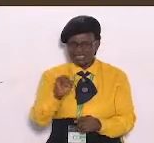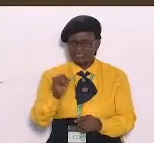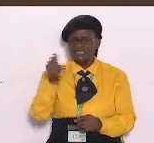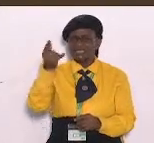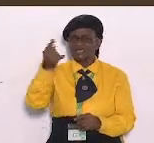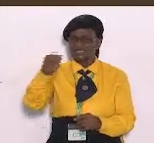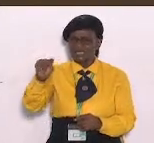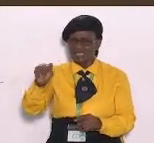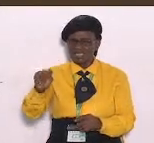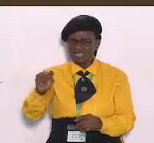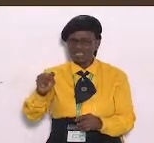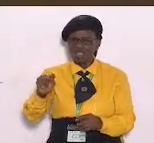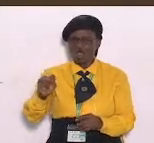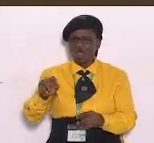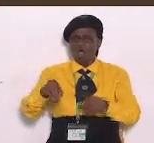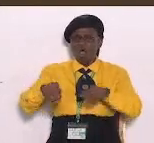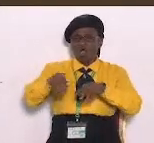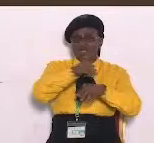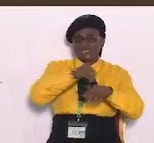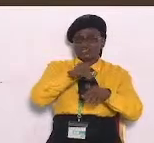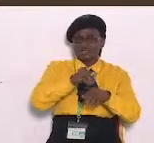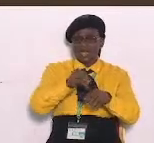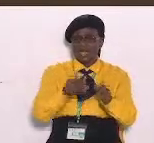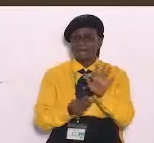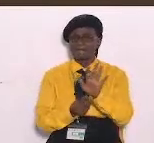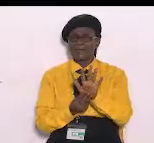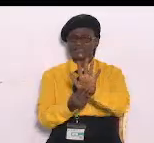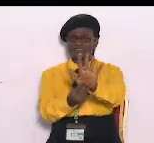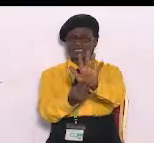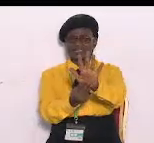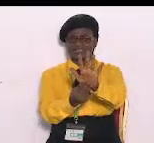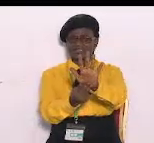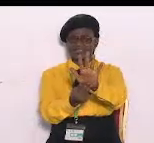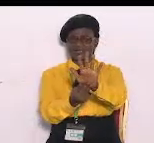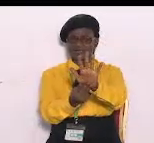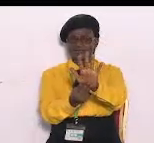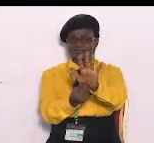souveraine il est la majesté